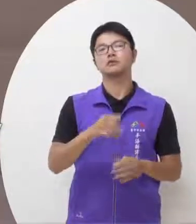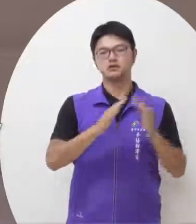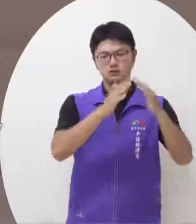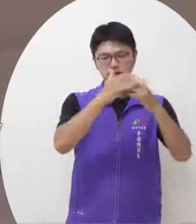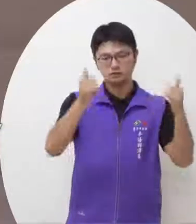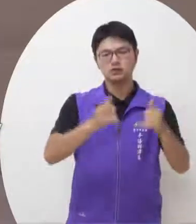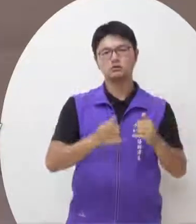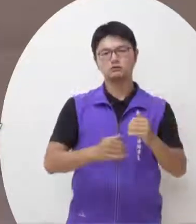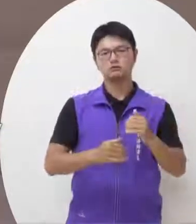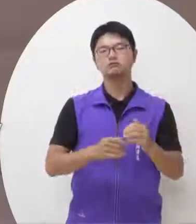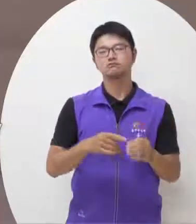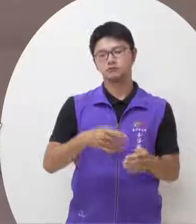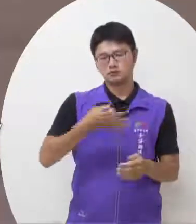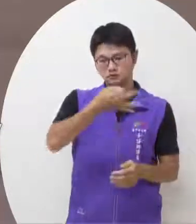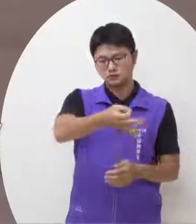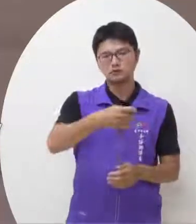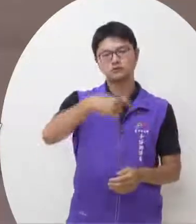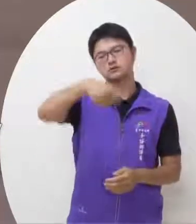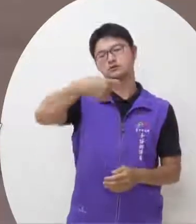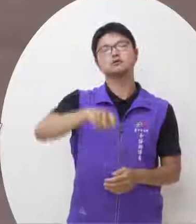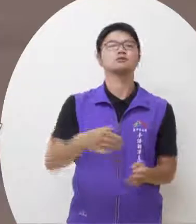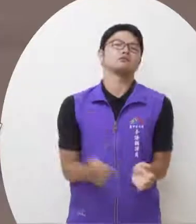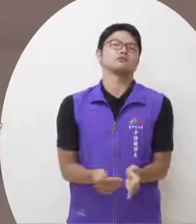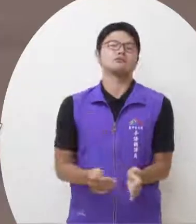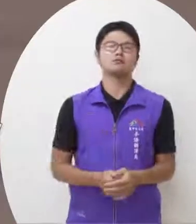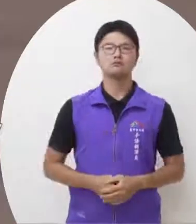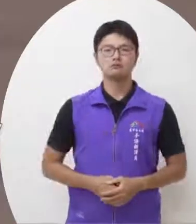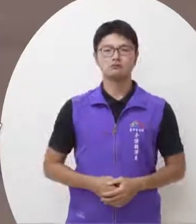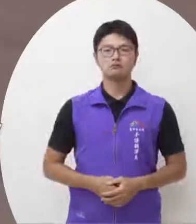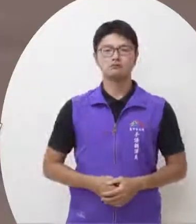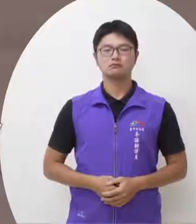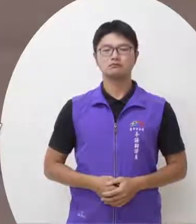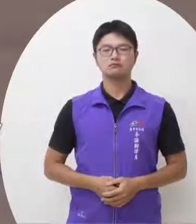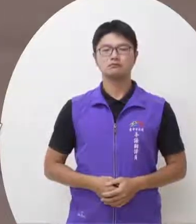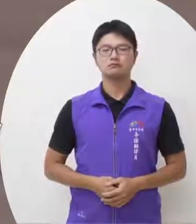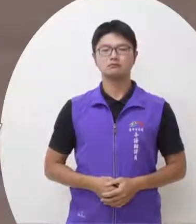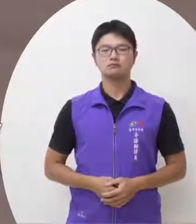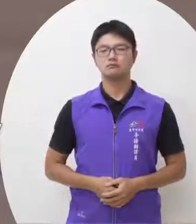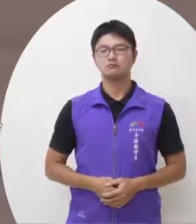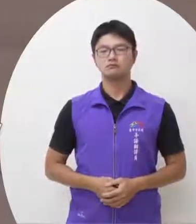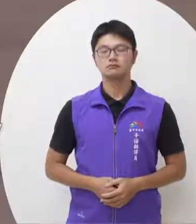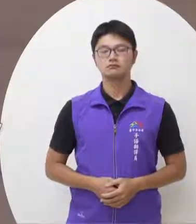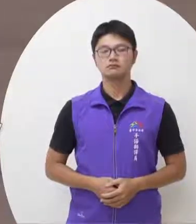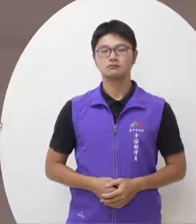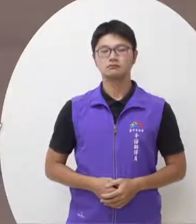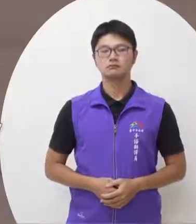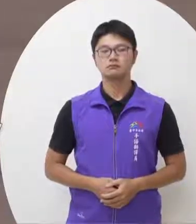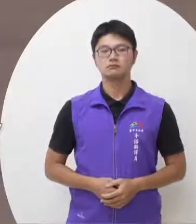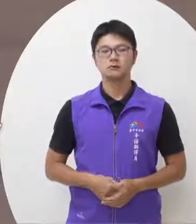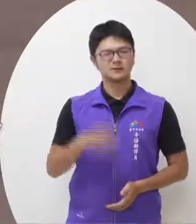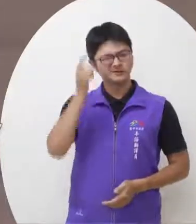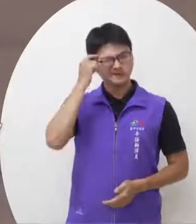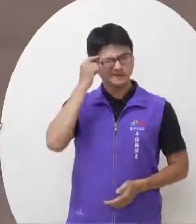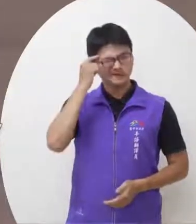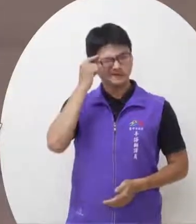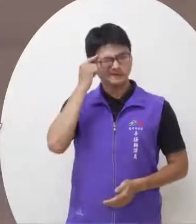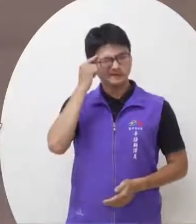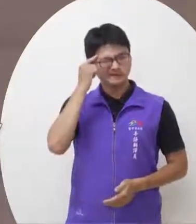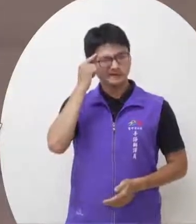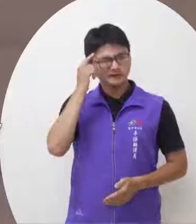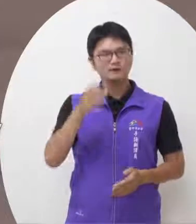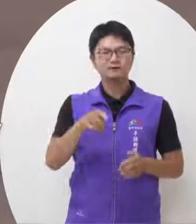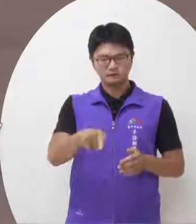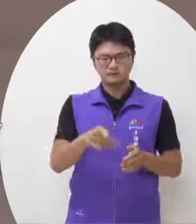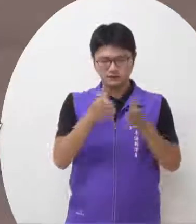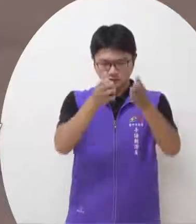一个免费，真的很便宜的折扣年哈。那所以呢，那但是为了区别市民与否，